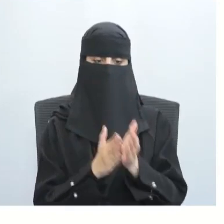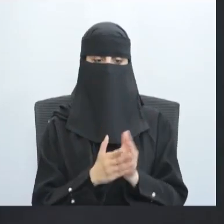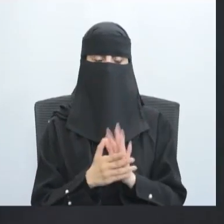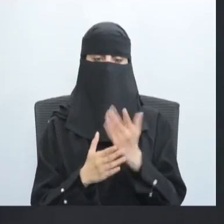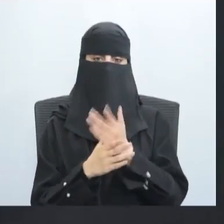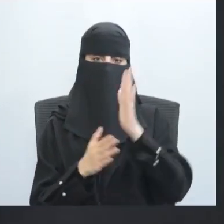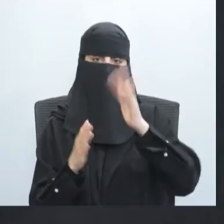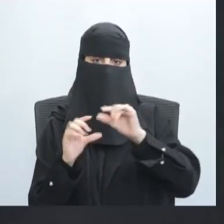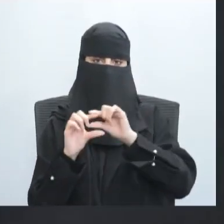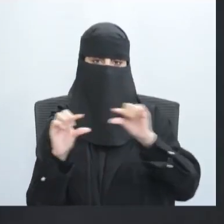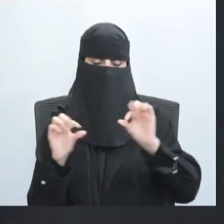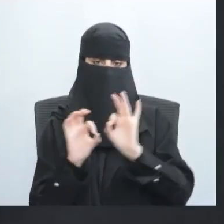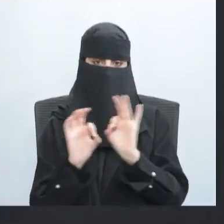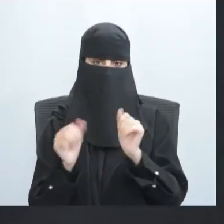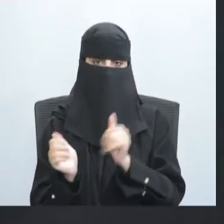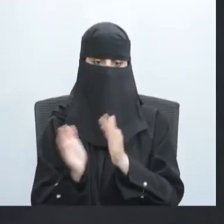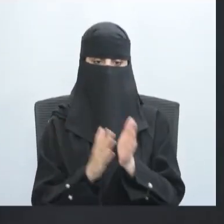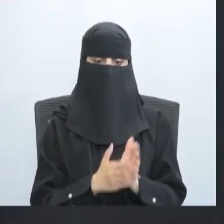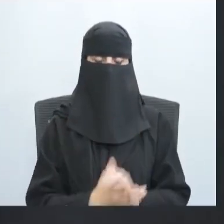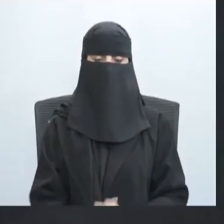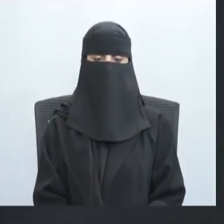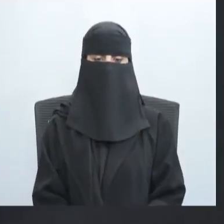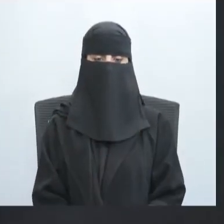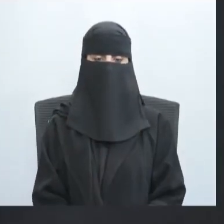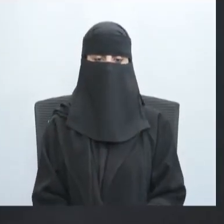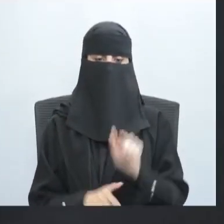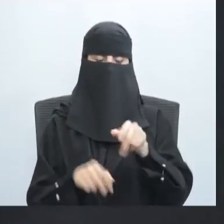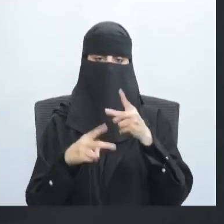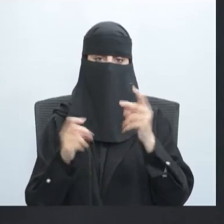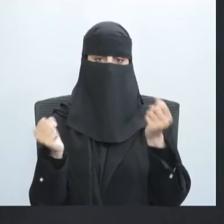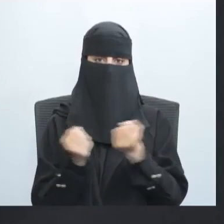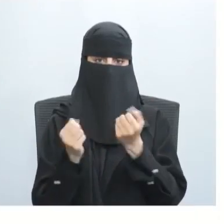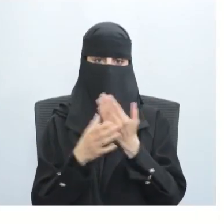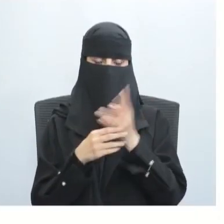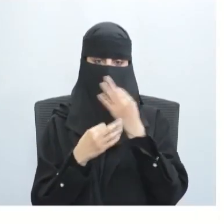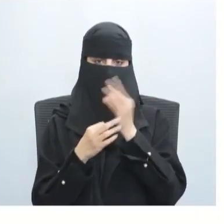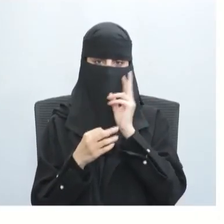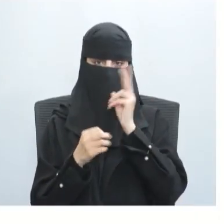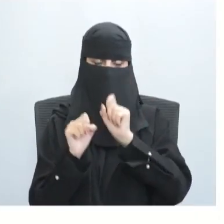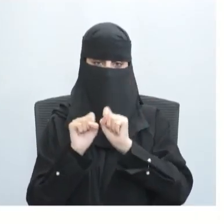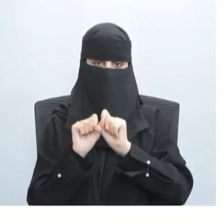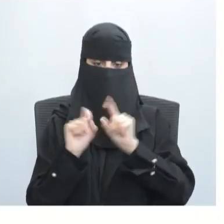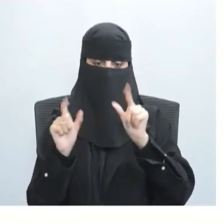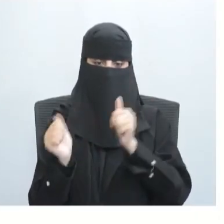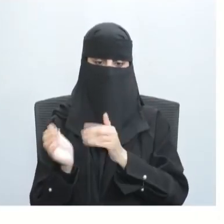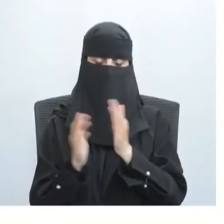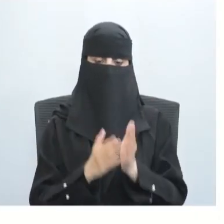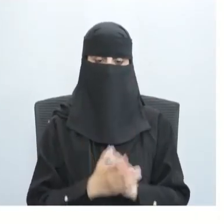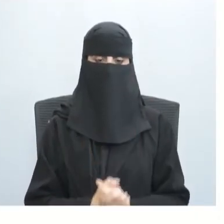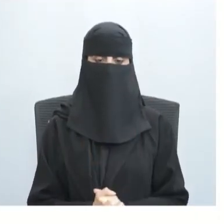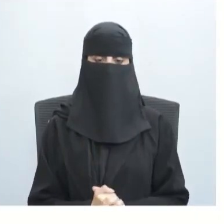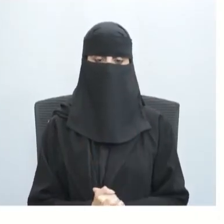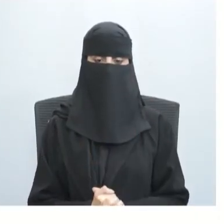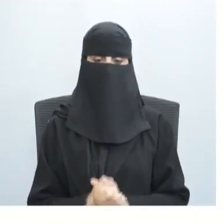لاين كما ذكرنا ذلك في الدرس السابق تطبيق عملي سنستعرض من خلاله الواجهه